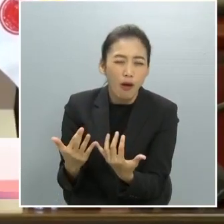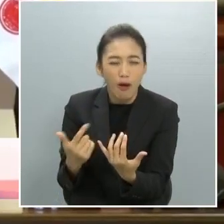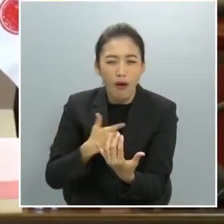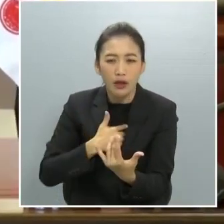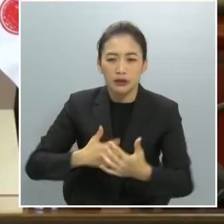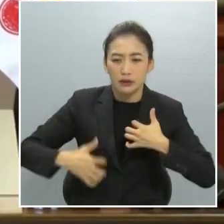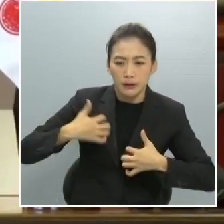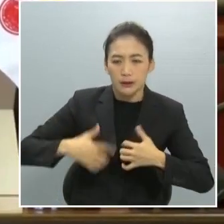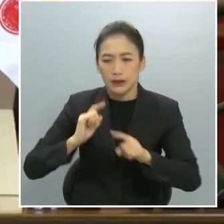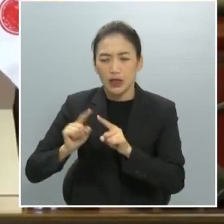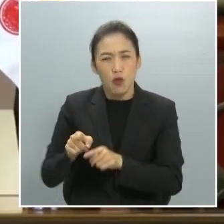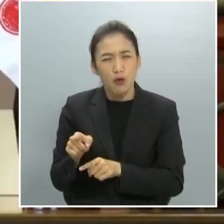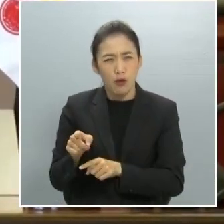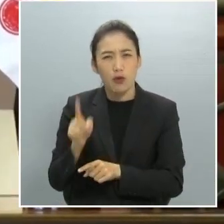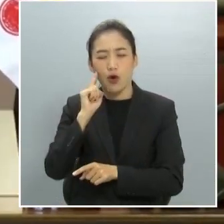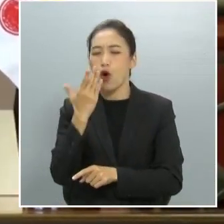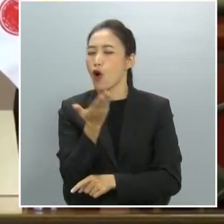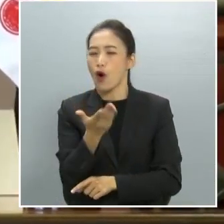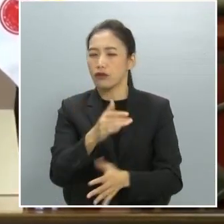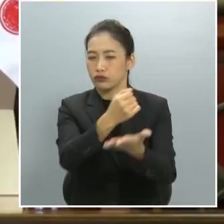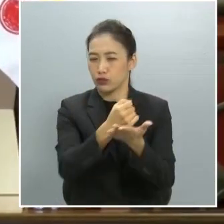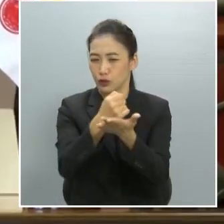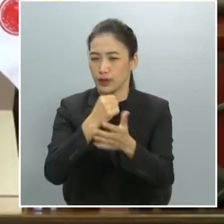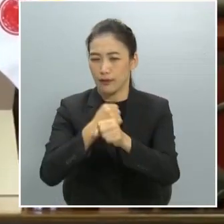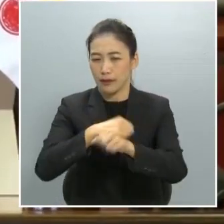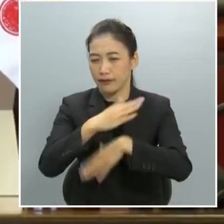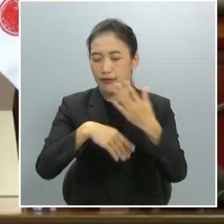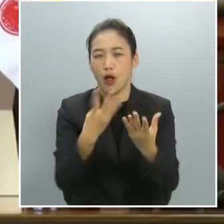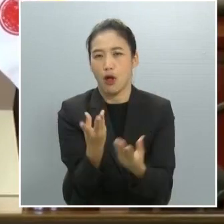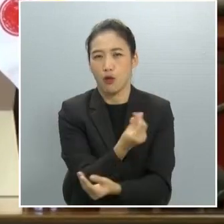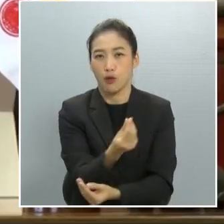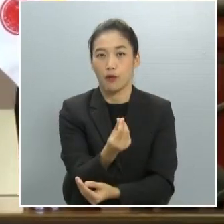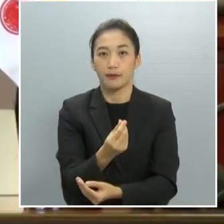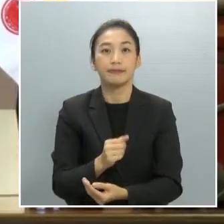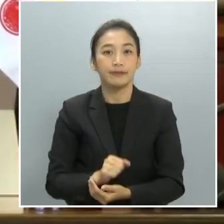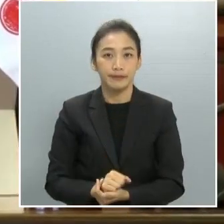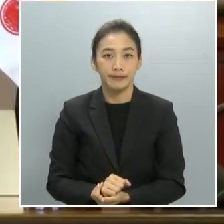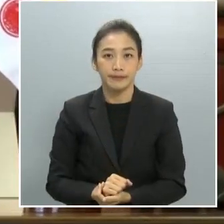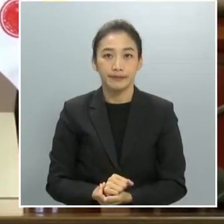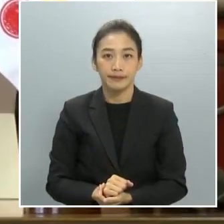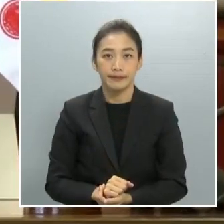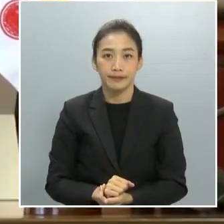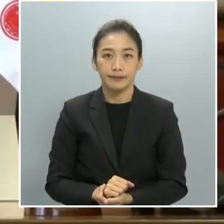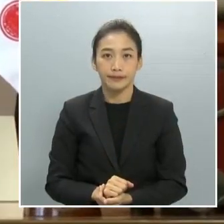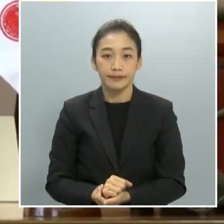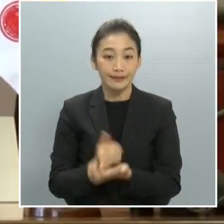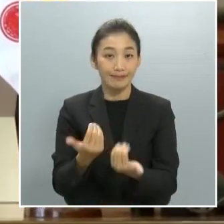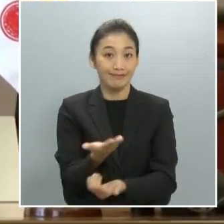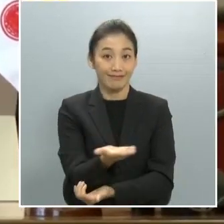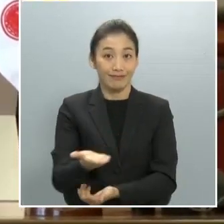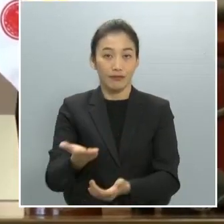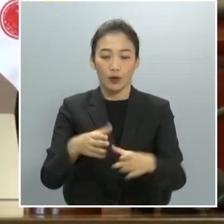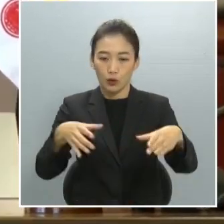ำลังคอยการทำงานของพวกเราอยู่นะครับ นี่ฮะคุณผู้ชมครับคือการประชุมครม.นัดพิเศษวัน